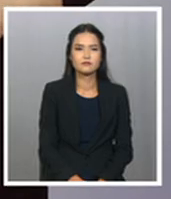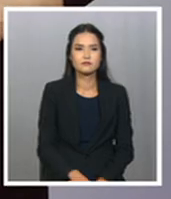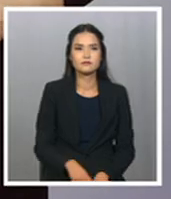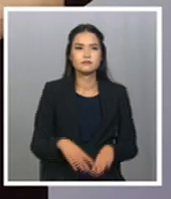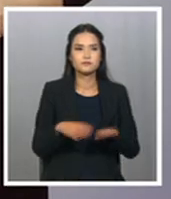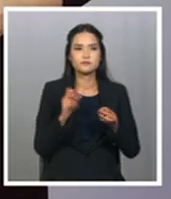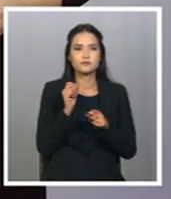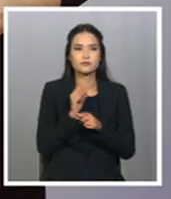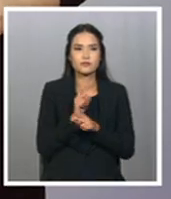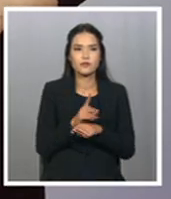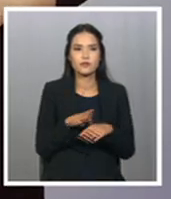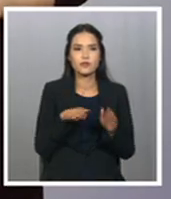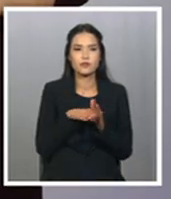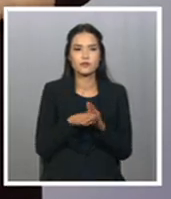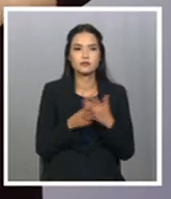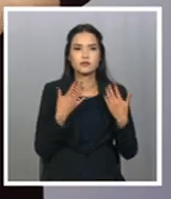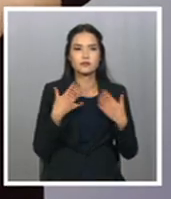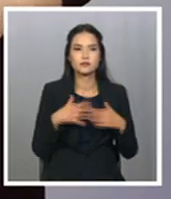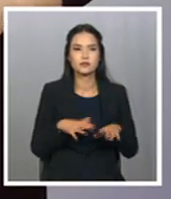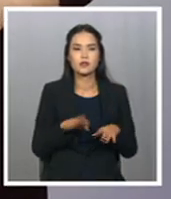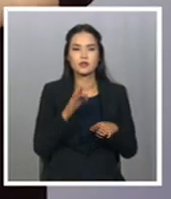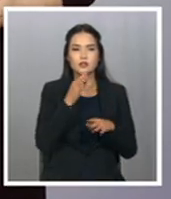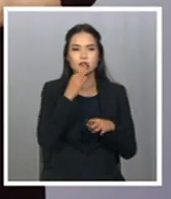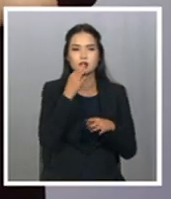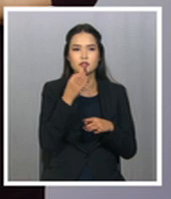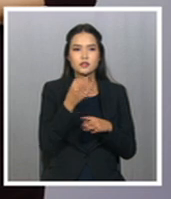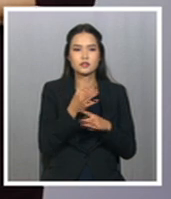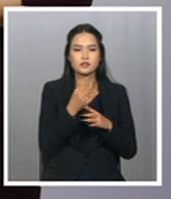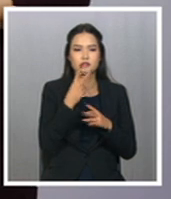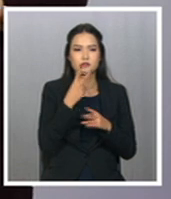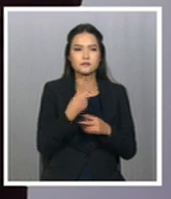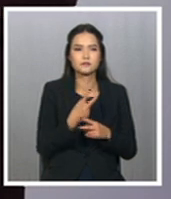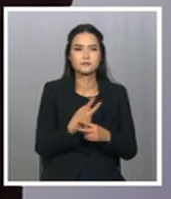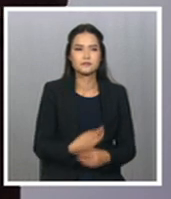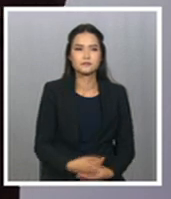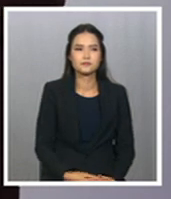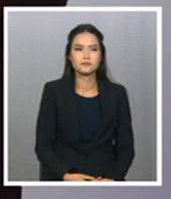Тапсырманы орындап болсаңыздар, жауап нұсқасымен танысыңыздар.